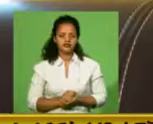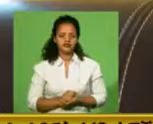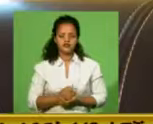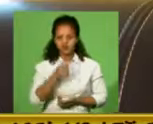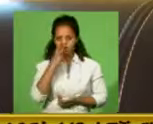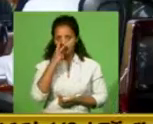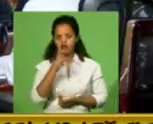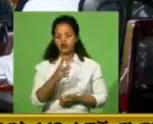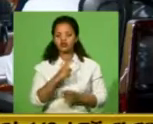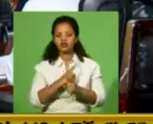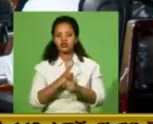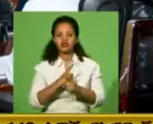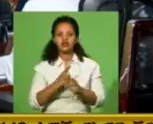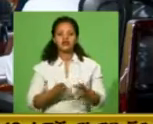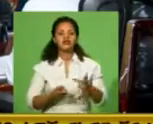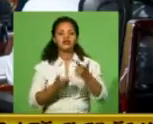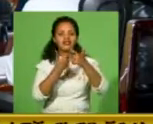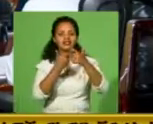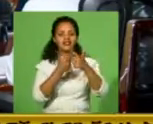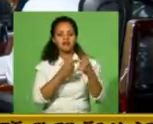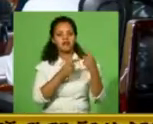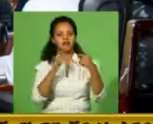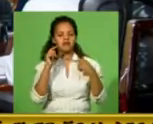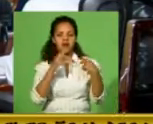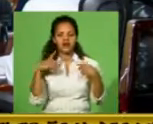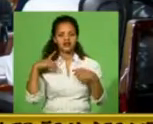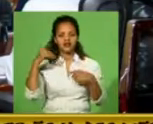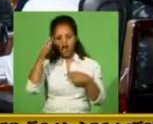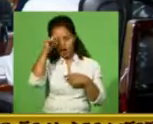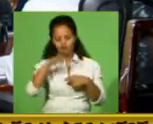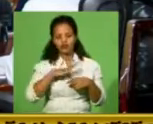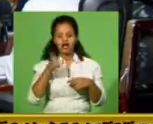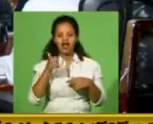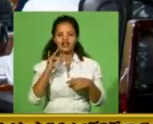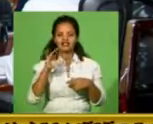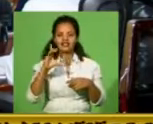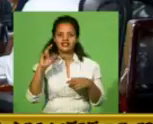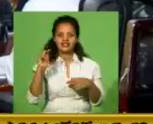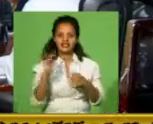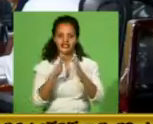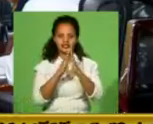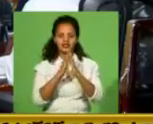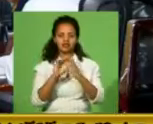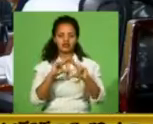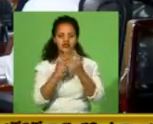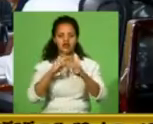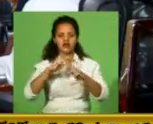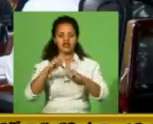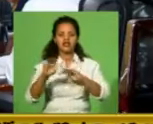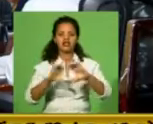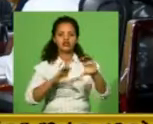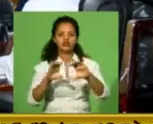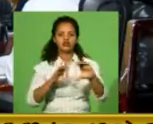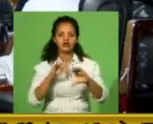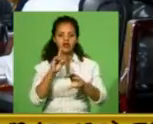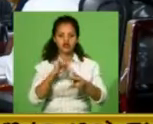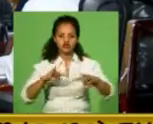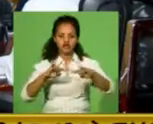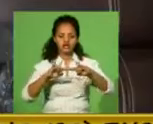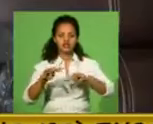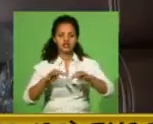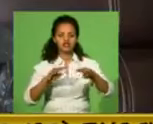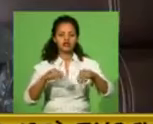ይታያሉ። ትክክል ናቸው። በምክትል ማዕረግ የስልጤ ዞን ዋና አስተዳዳሪ አቶ አሊ ከድር የክልሉ የቁጥጥር ግብረ ኃይል ቡድን አባላት ያደረጉ ባሉት ዞናዊ እንቅስቃሴ